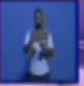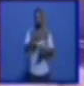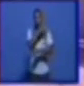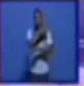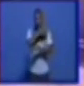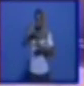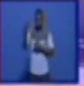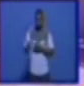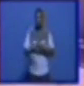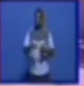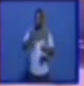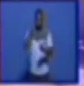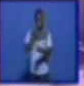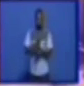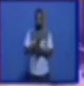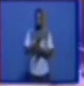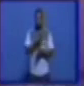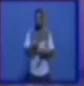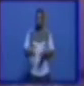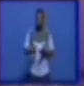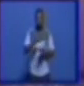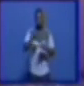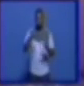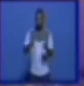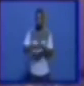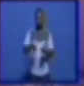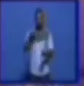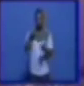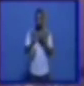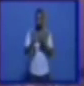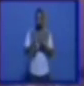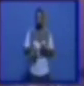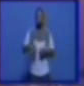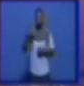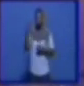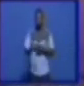faite, ce centre hospitalier va accueillir ses premiers malades.